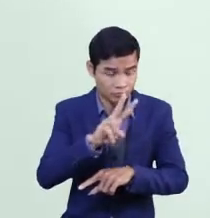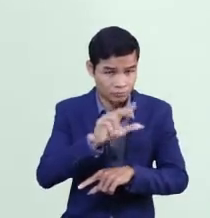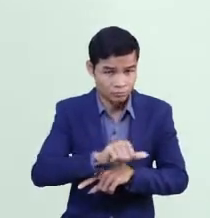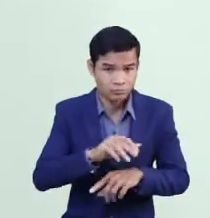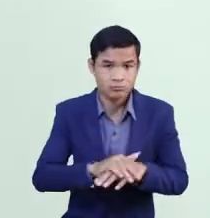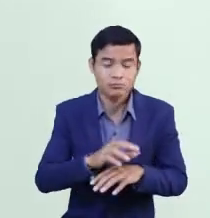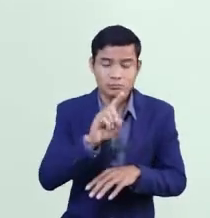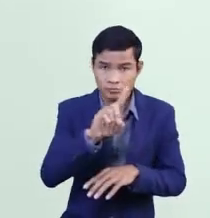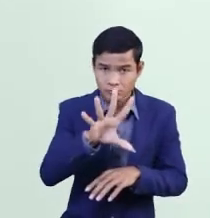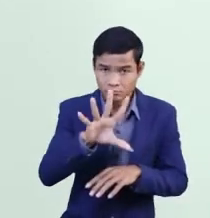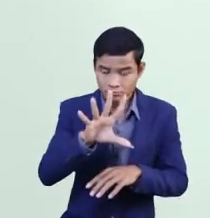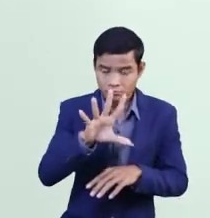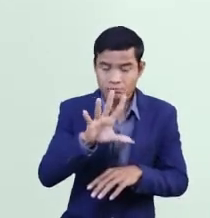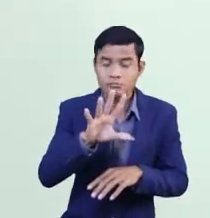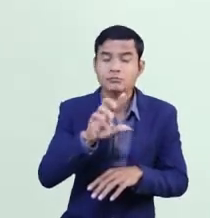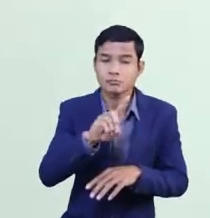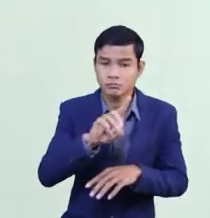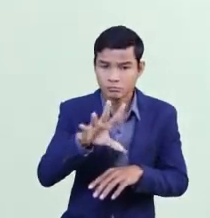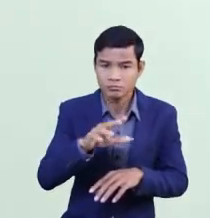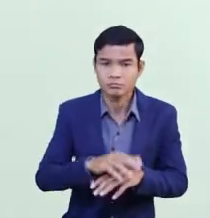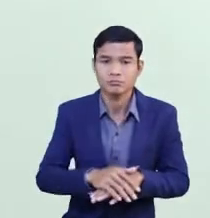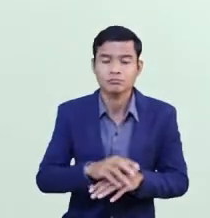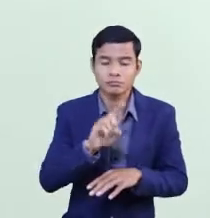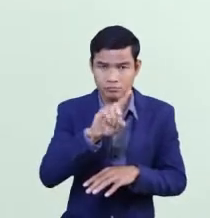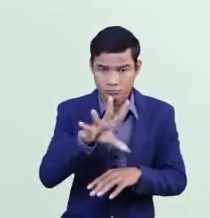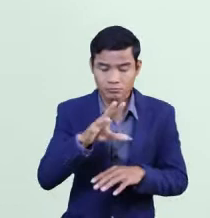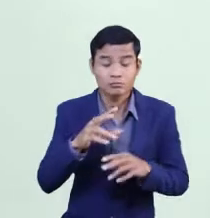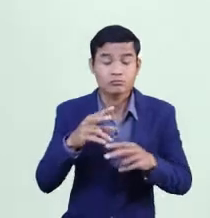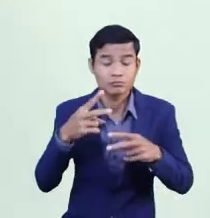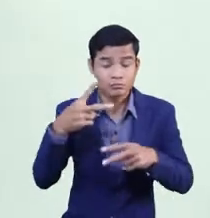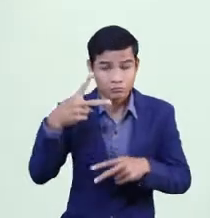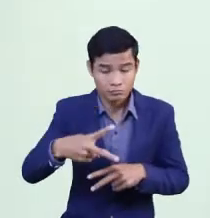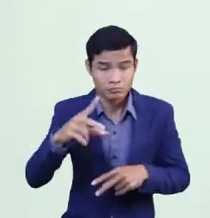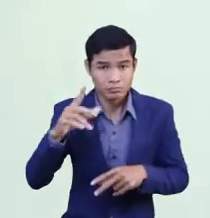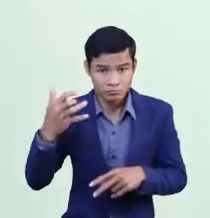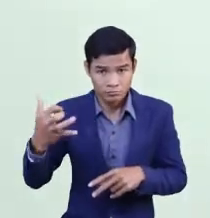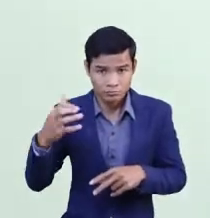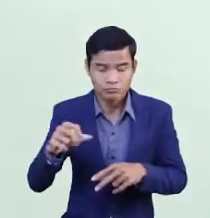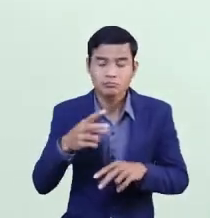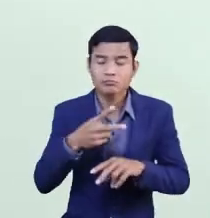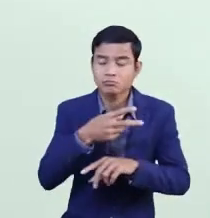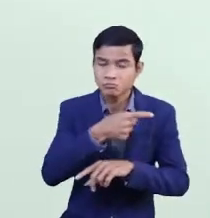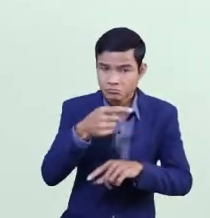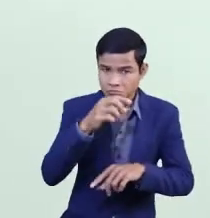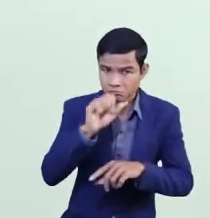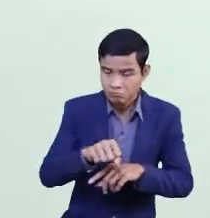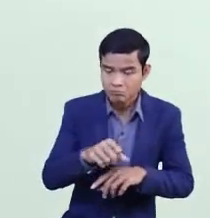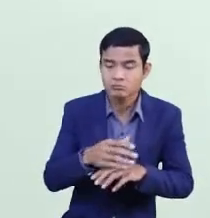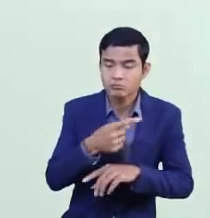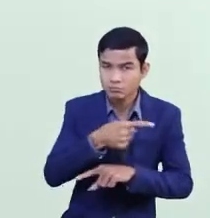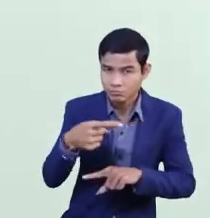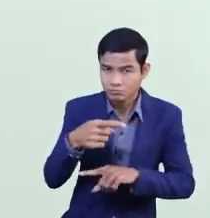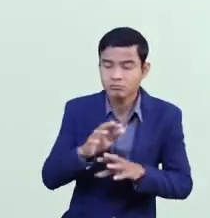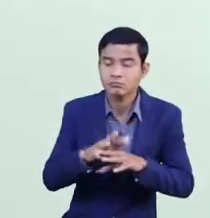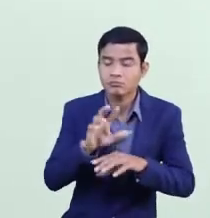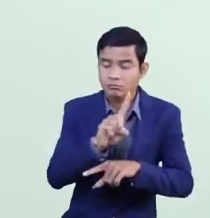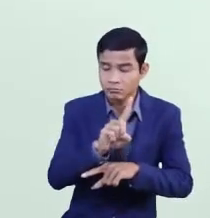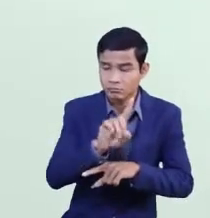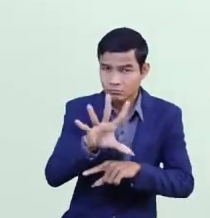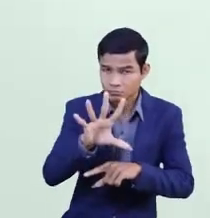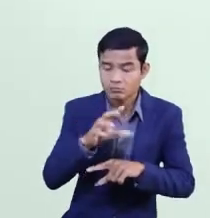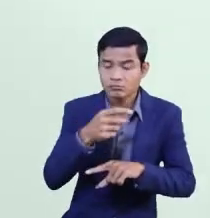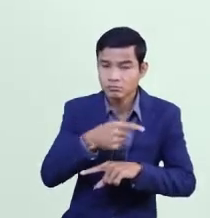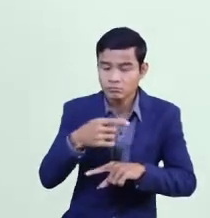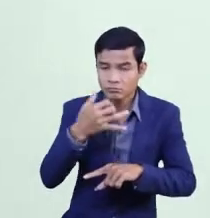ន15 10ចាអញ្ចឹង15ធំជាង7ហើយអាចដកបានទេមែនទេកូនចាអញ្ចឹង15ដ